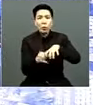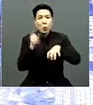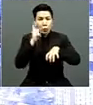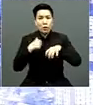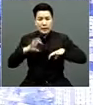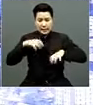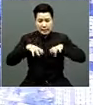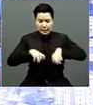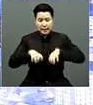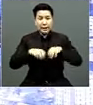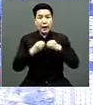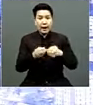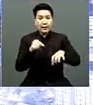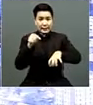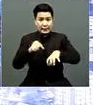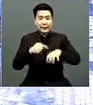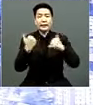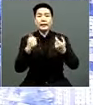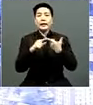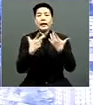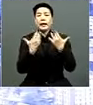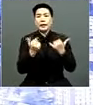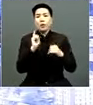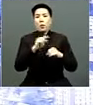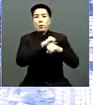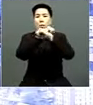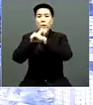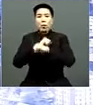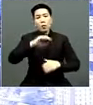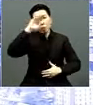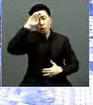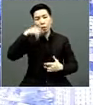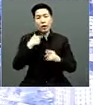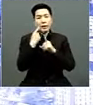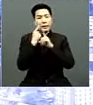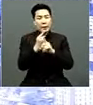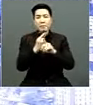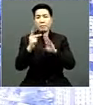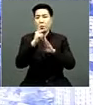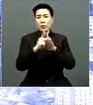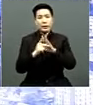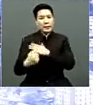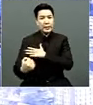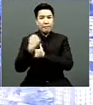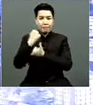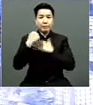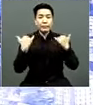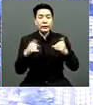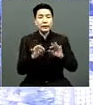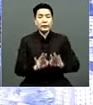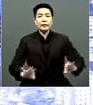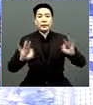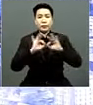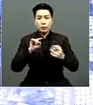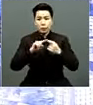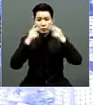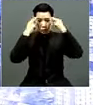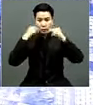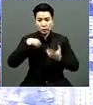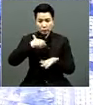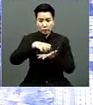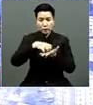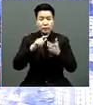ก็ให้ดำเนินการมาตรการป้องกันโรคทางราชการอย่างเคร่งครัดนะครับอันนี้ก็เป็นความสำคัญที่ท่านได้นำเรียนม